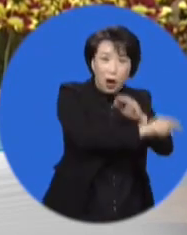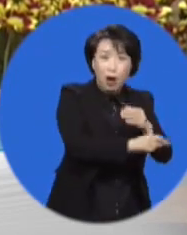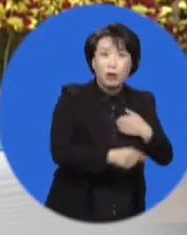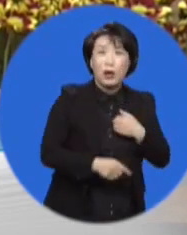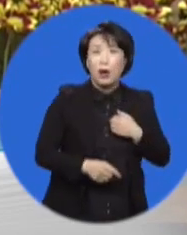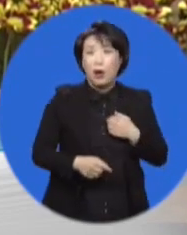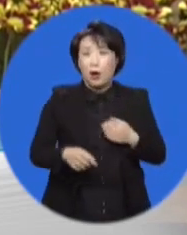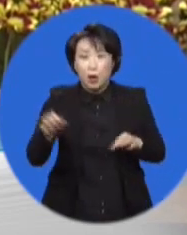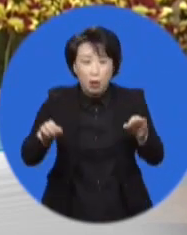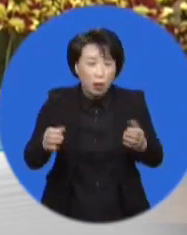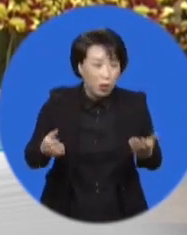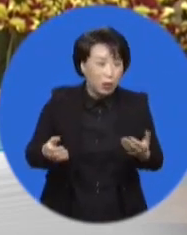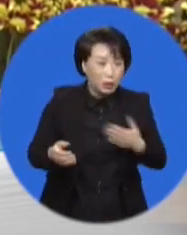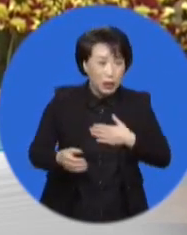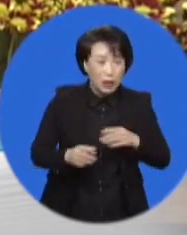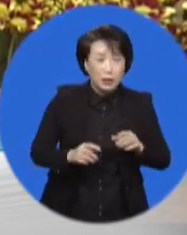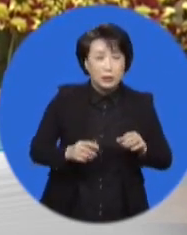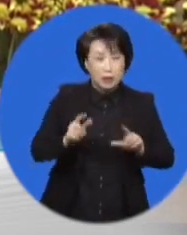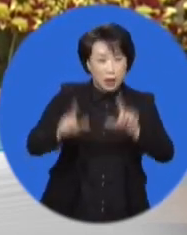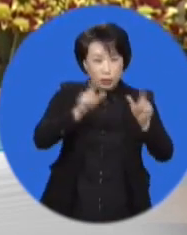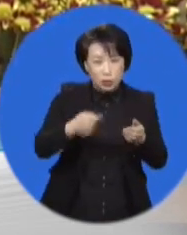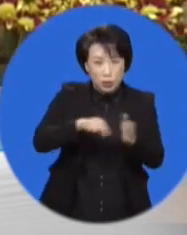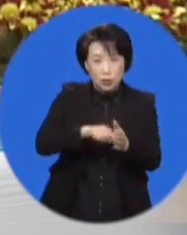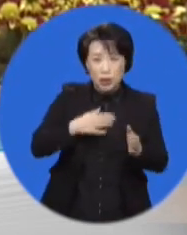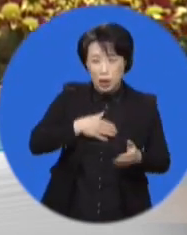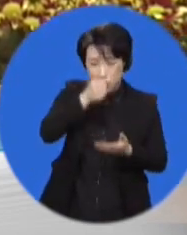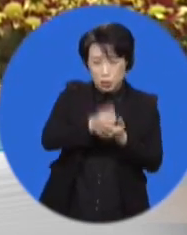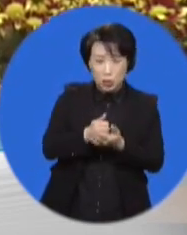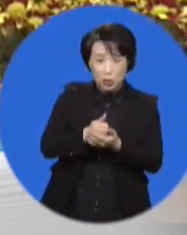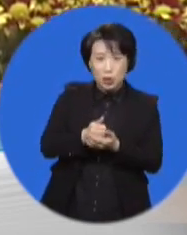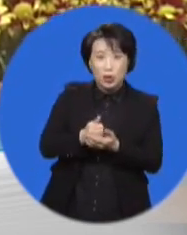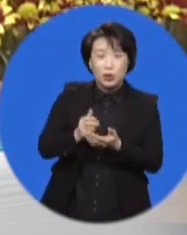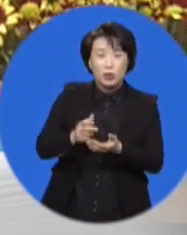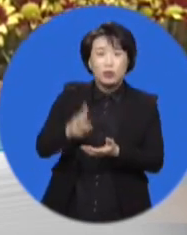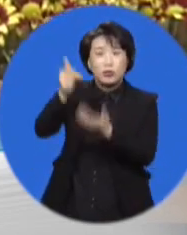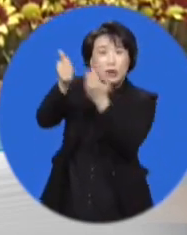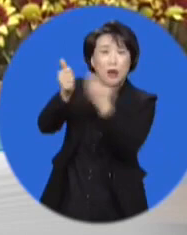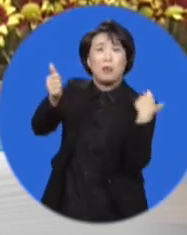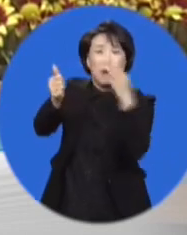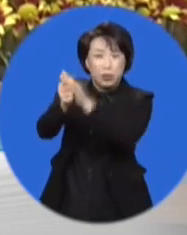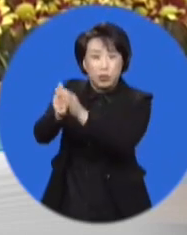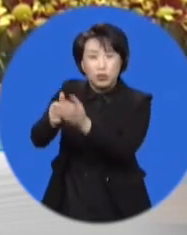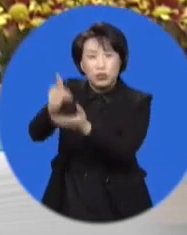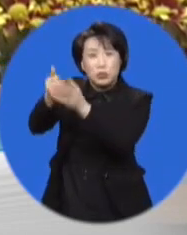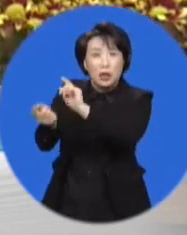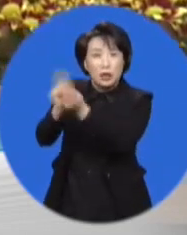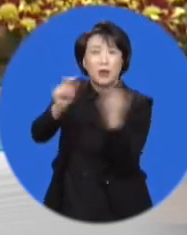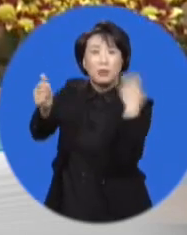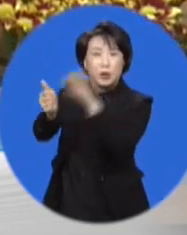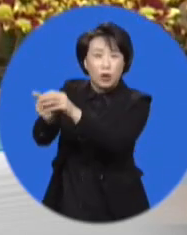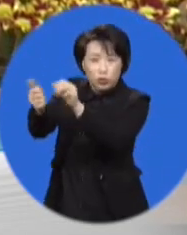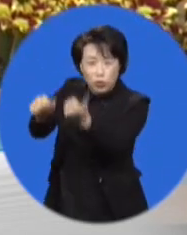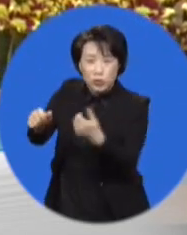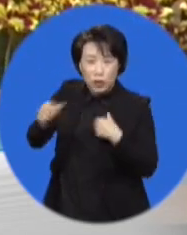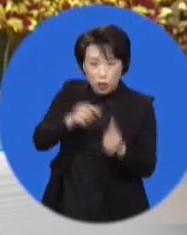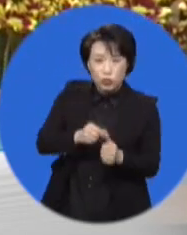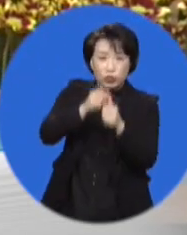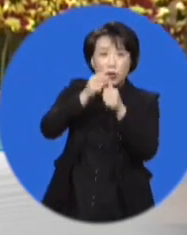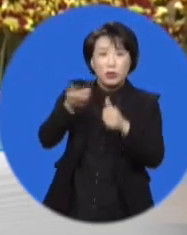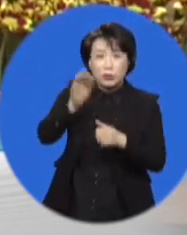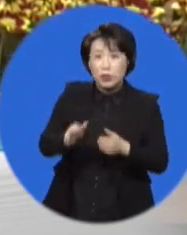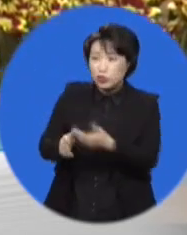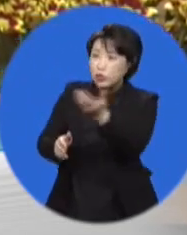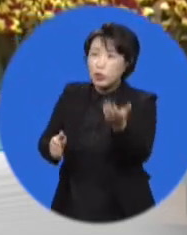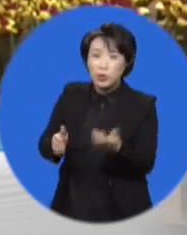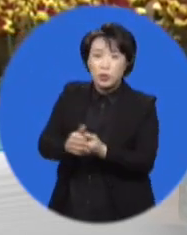살려고 내 죄를 내놓았다. 그리고 주님이 대신 죽어 나를 살렸다. 근데 이분 앞에 안 되는 게 뭐